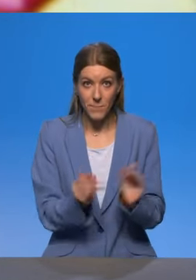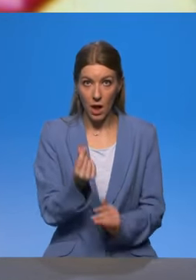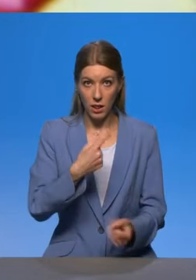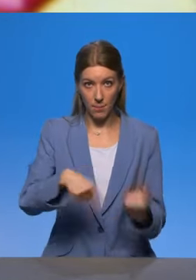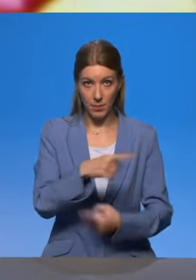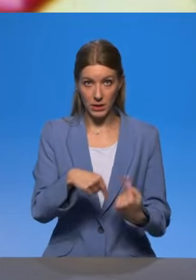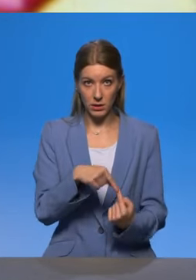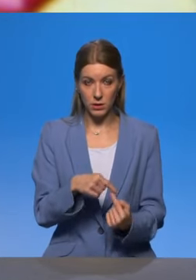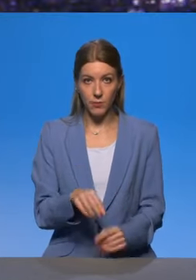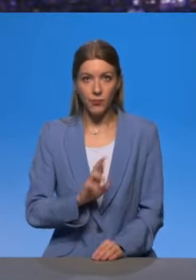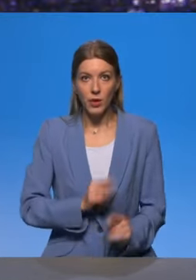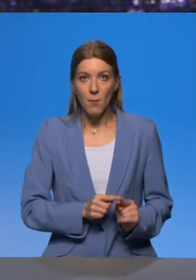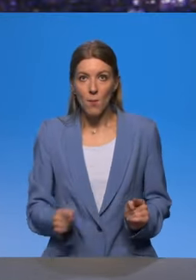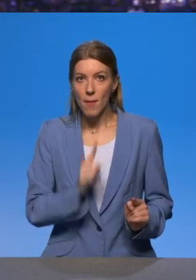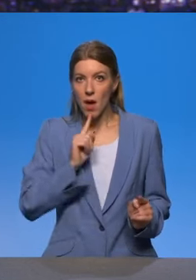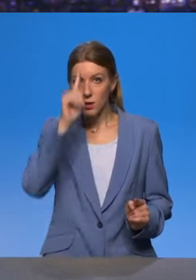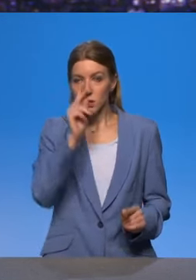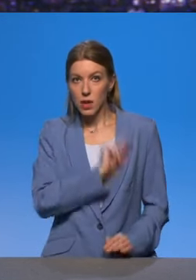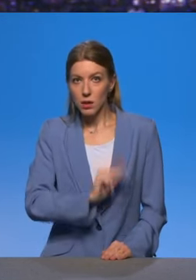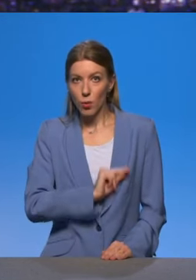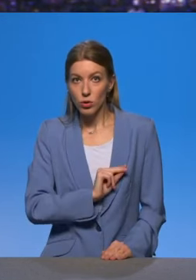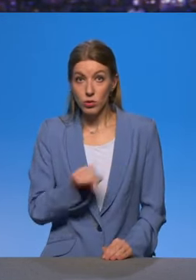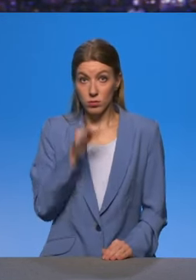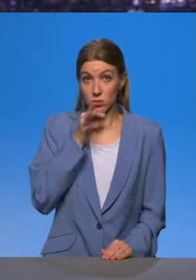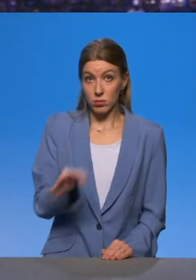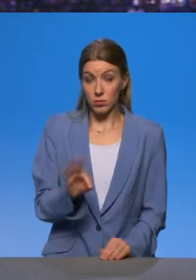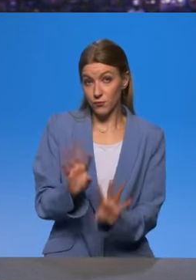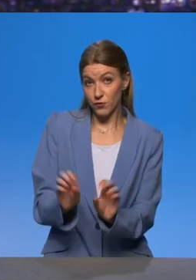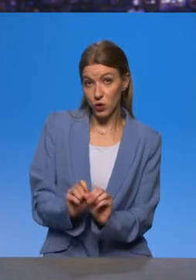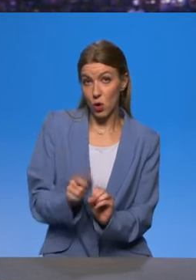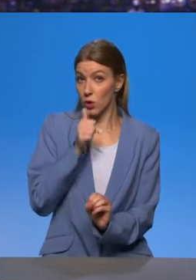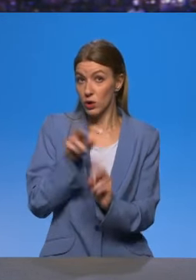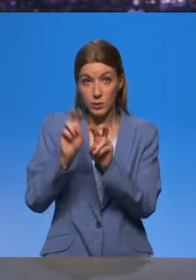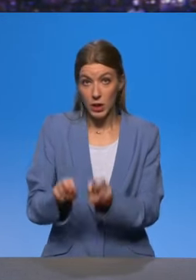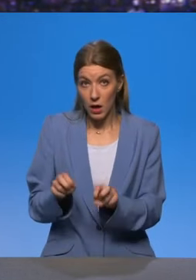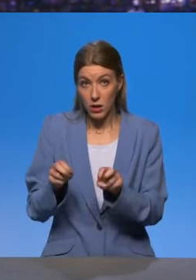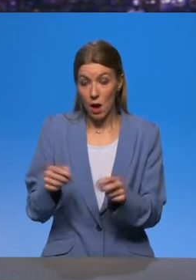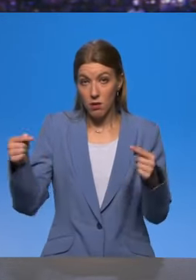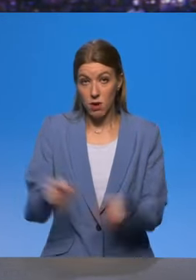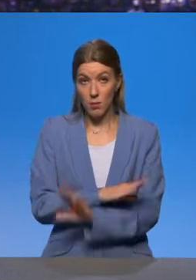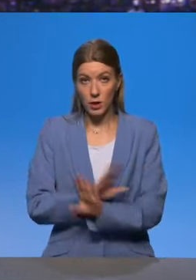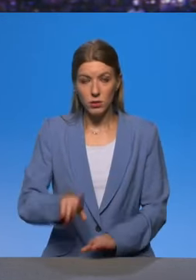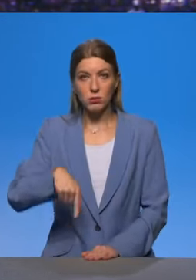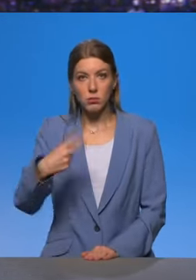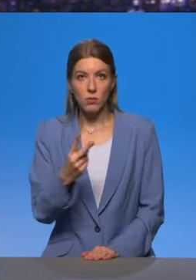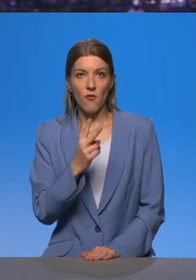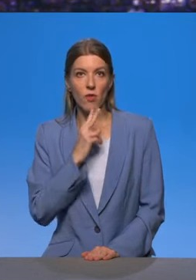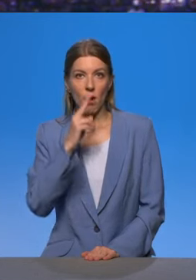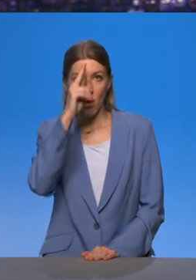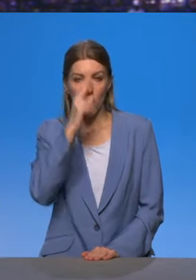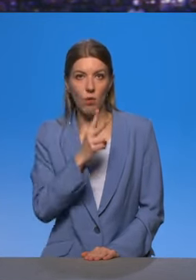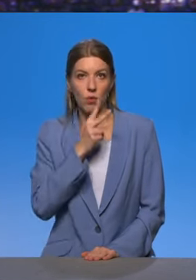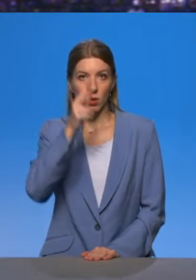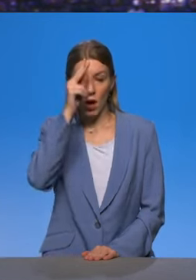Ты отработаешь месяц, тебе скажут, все, вы испытания прошли. Проходит второй, проходит третий, не